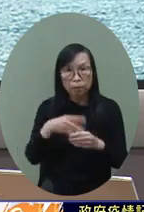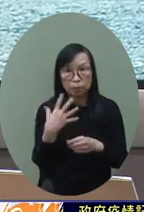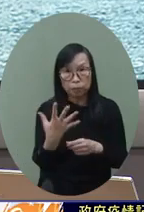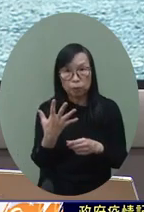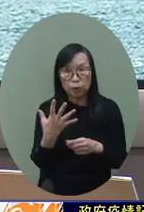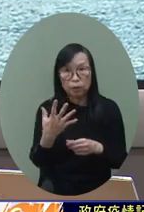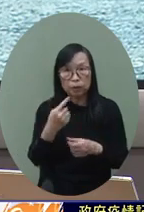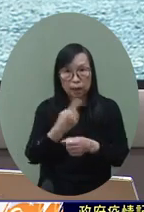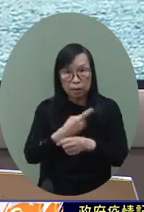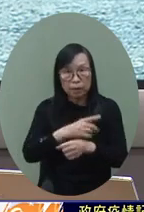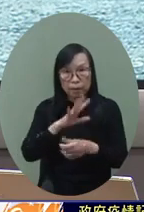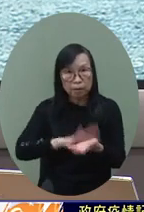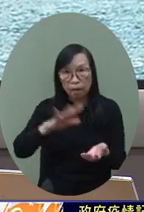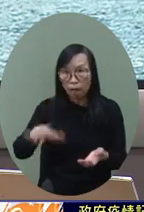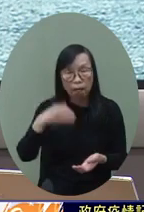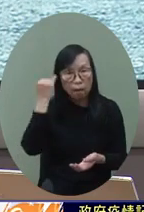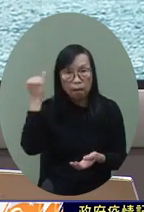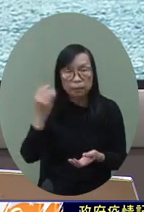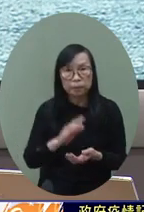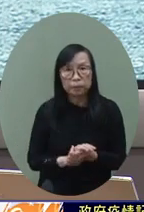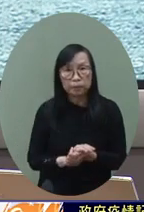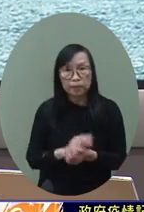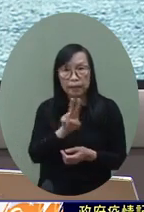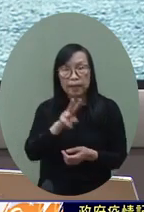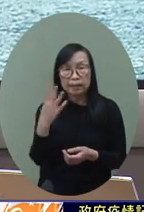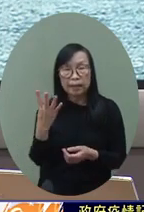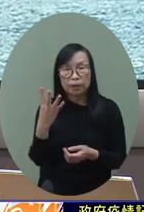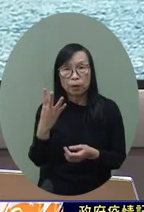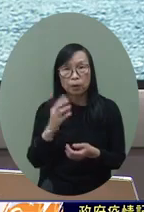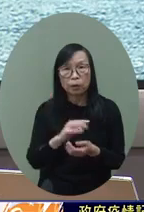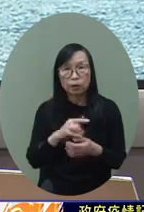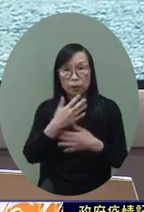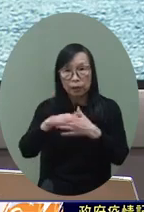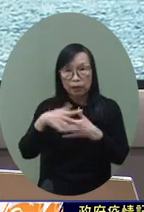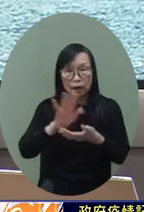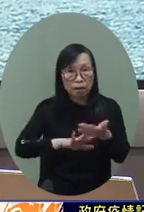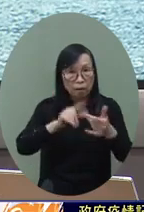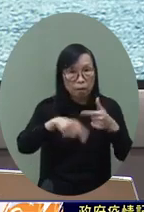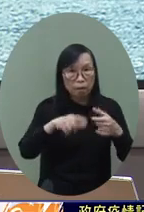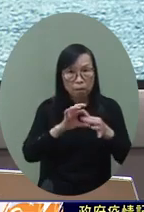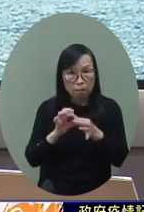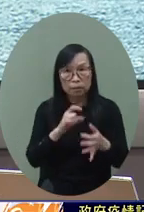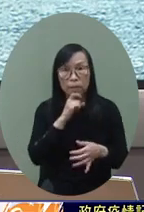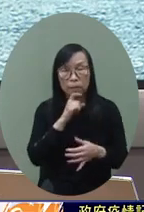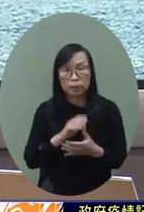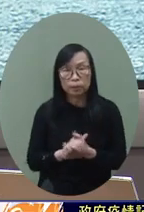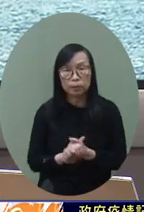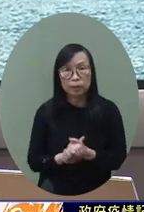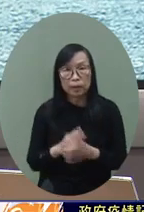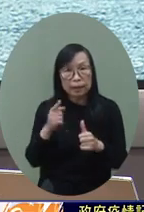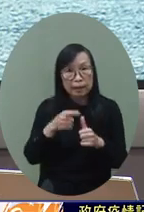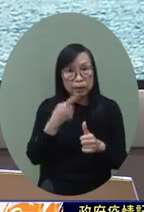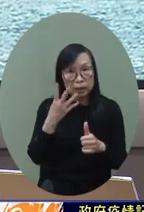和暫時找不到源頭的個案，還有24宗和其他個案相關的個案。首先